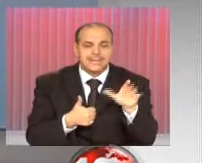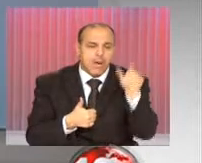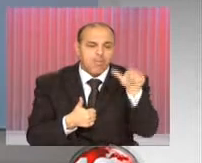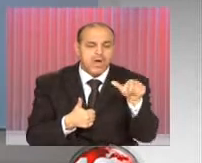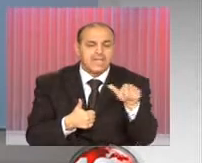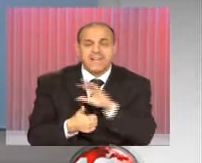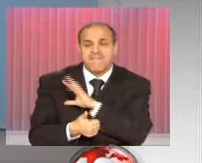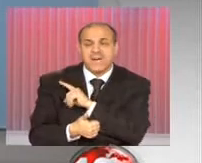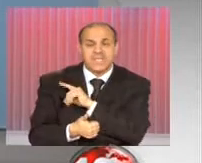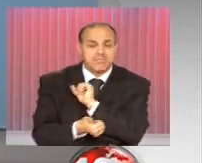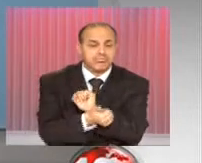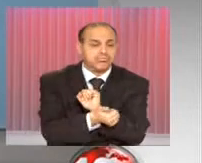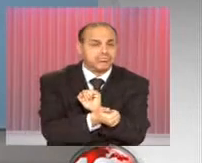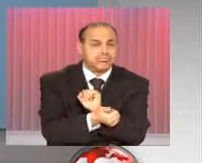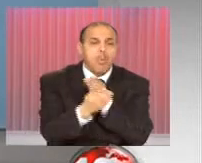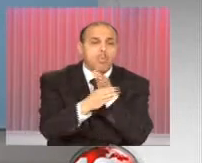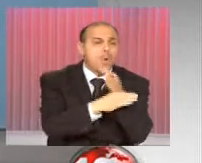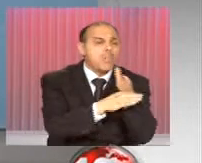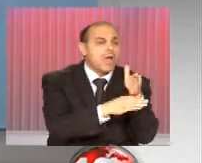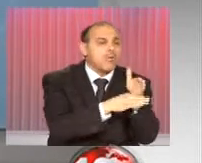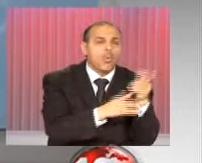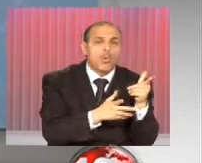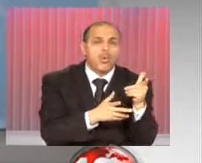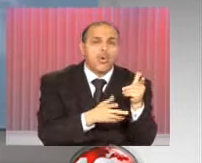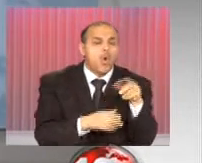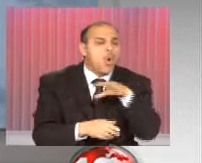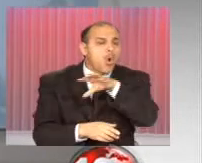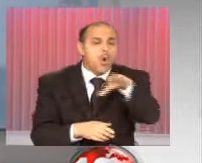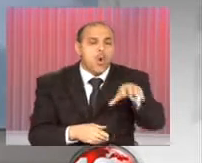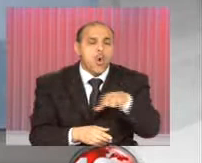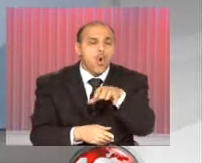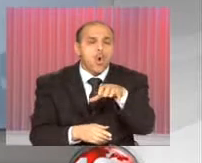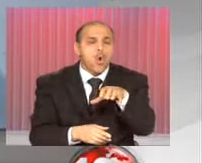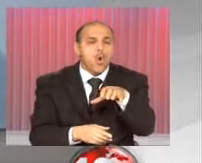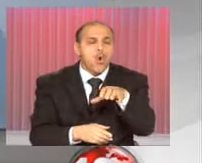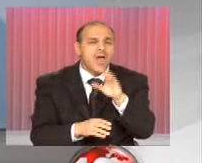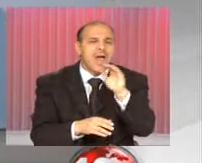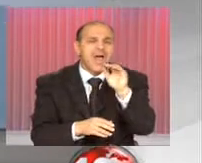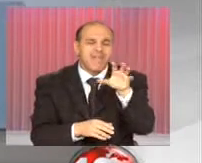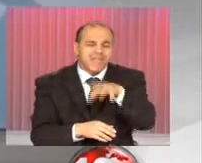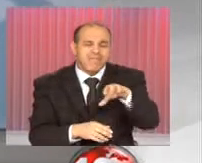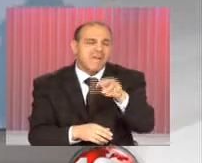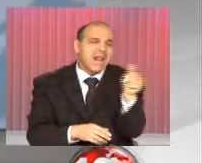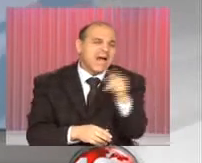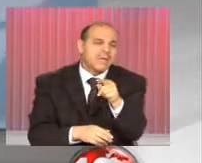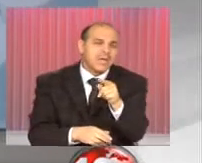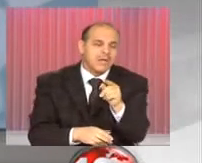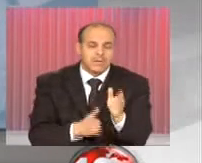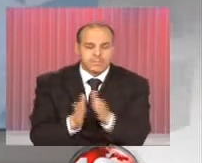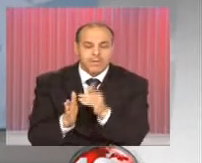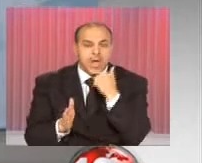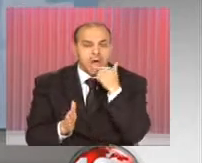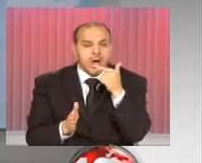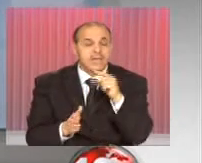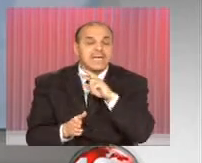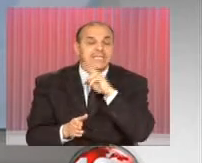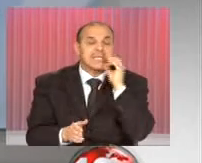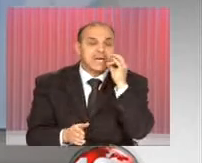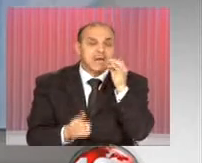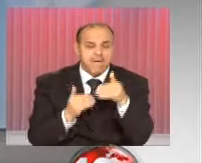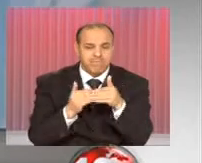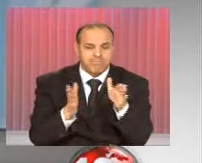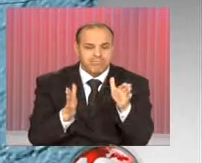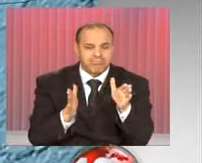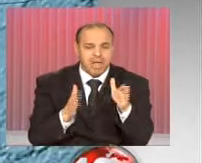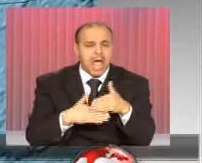6 مواطنين فلسطينيين في مداهمات شنتها بأنحاء متفرقة من الضفة الغربية. من جهة أخرى، قررت إسرائيل فتح